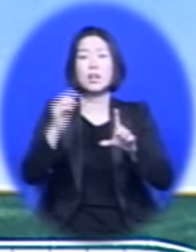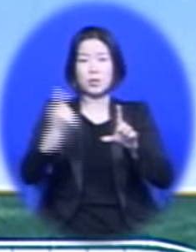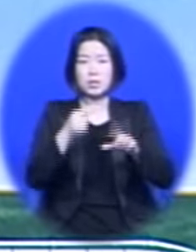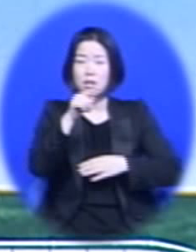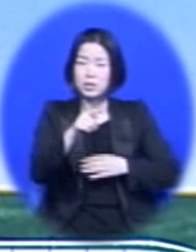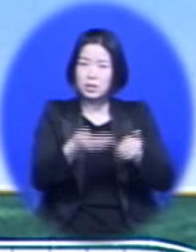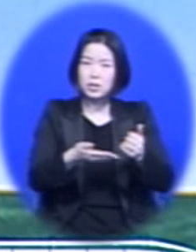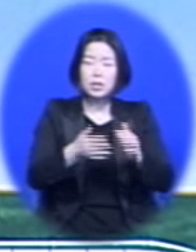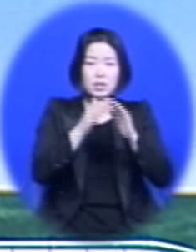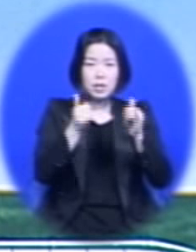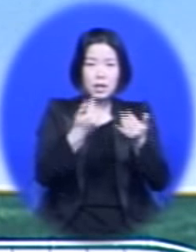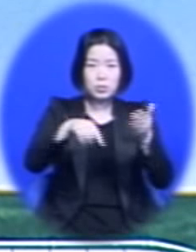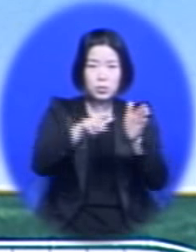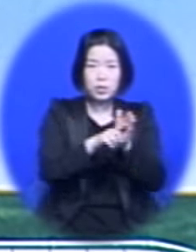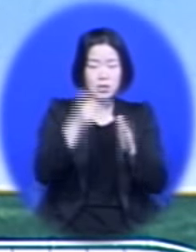그분들을 위해서 목회했습니다.